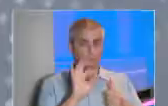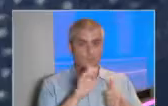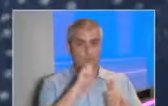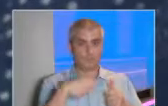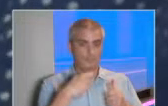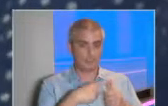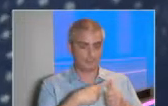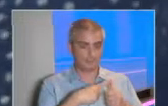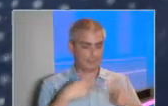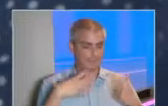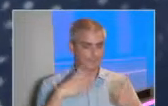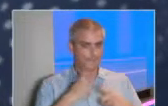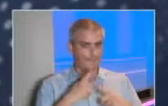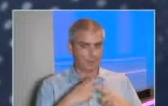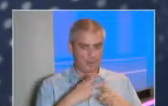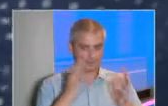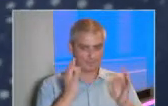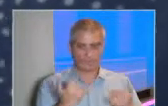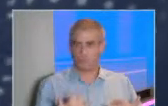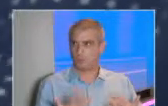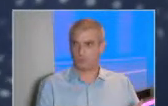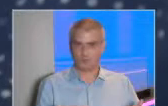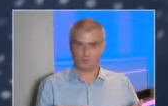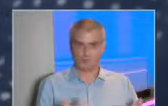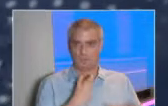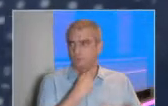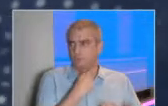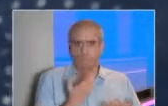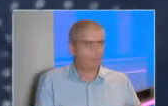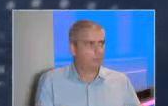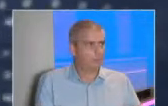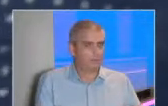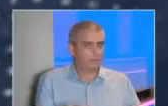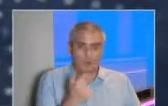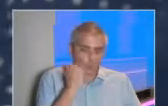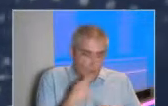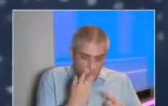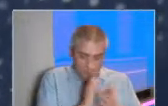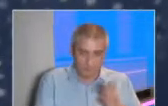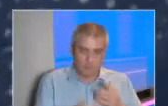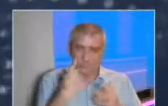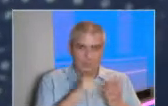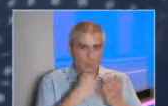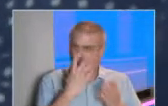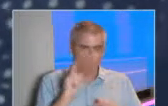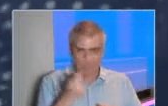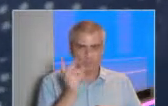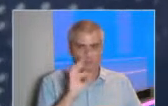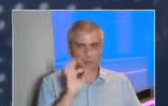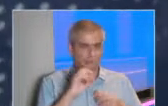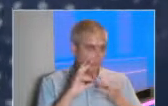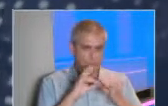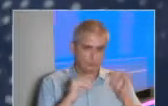הפנסיה, הנושא של ימי מחלה. בפרט במצוקה הזאת, על כל יום מורידים 1-4, לא לכולם, אבל עדיין יש